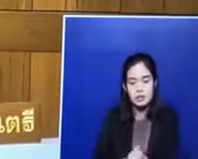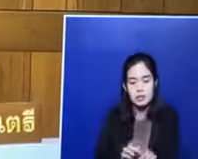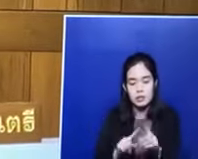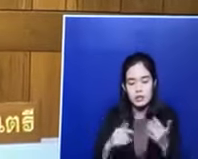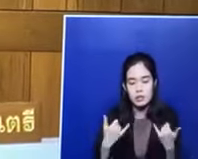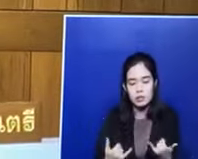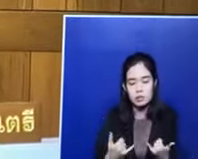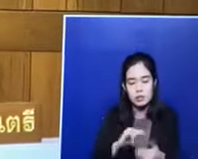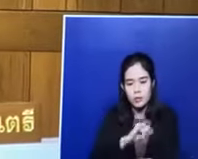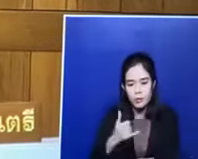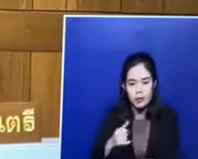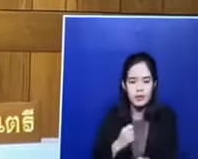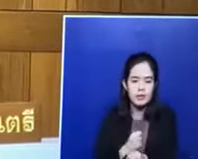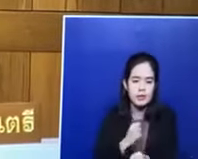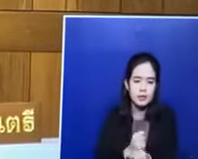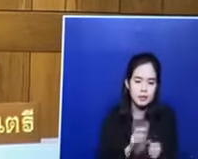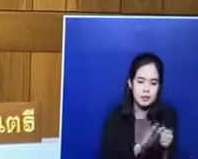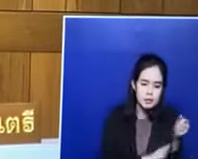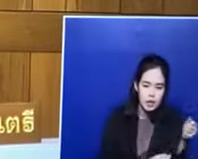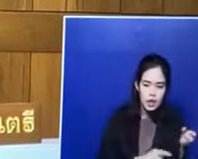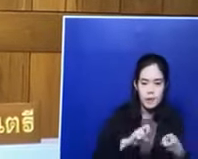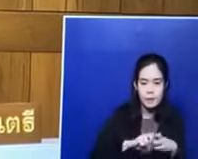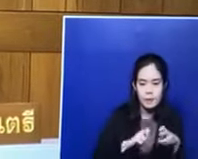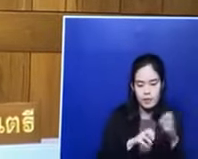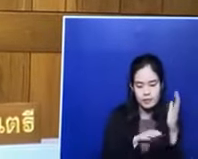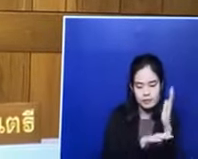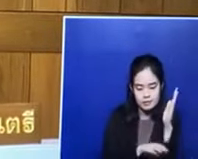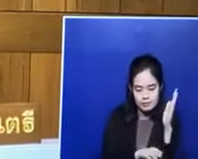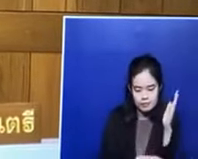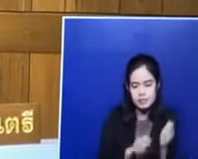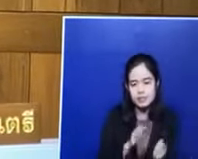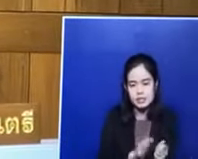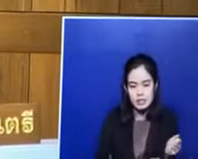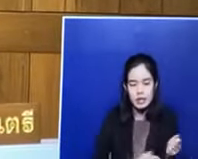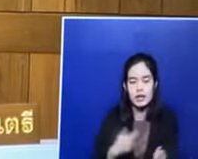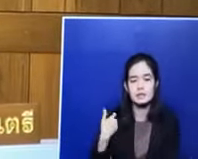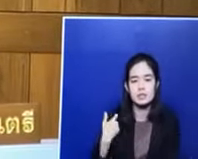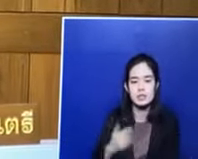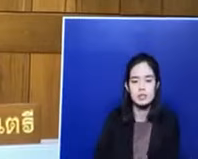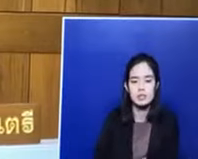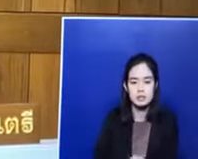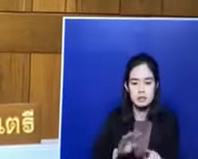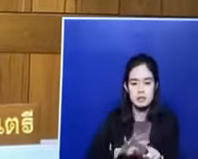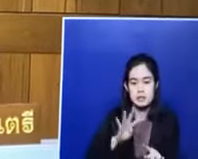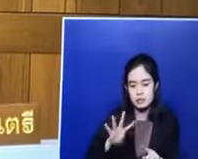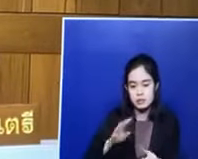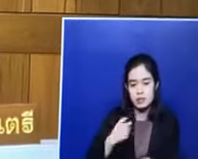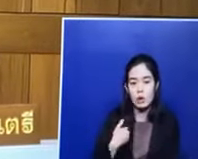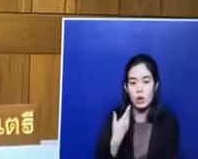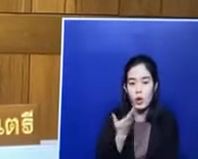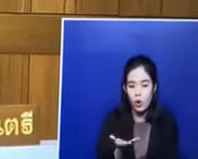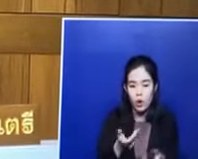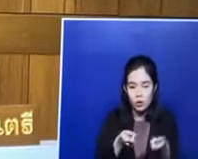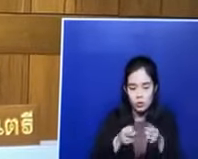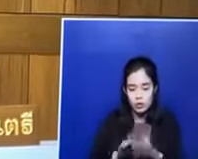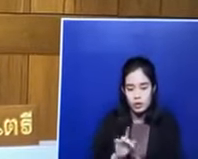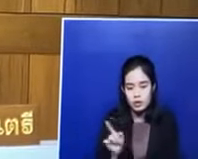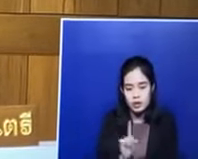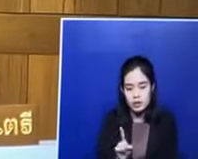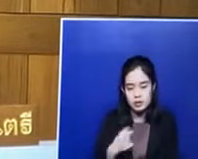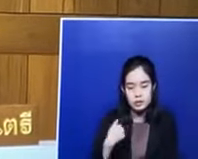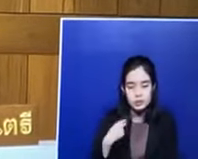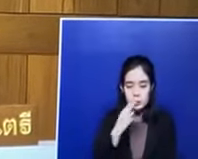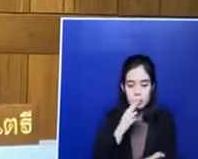แผนตามที่กำหนดนะครับ 4. กฎหมายระเบียบและขั้นตอนในการขออนุญาตใช้พื้นที่ต้องผ่านกันตามกฎหมายหลายฉ